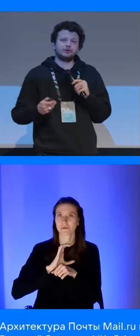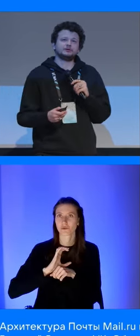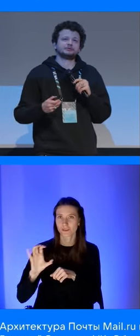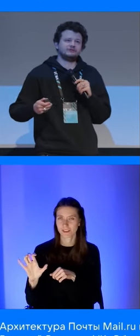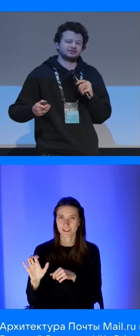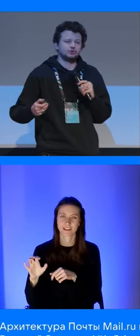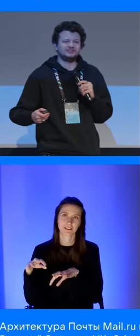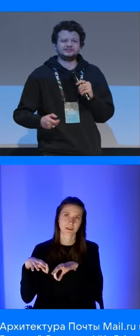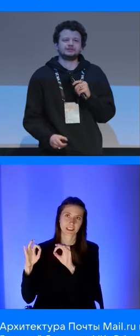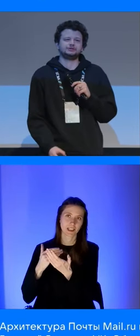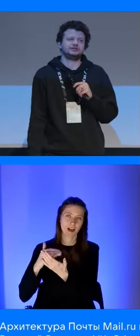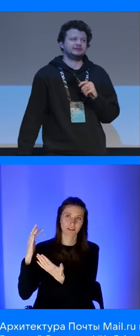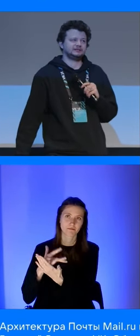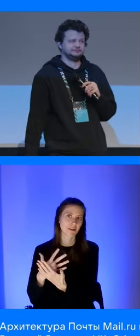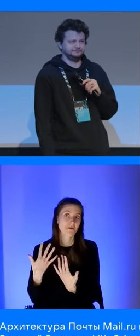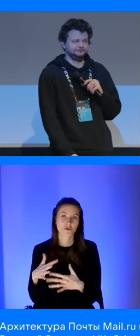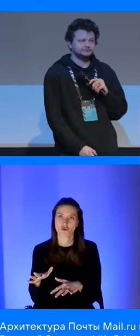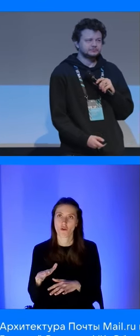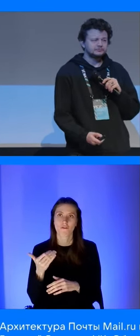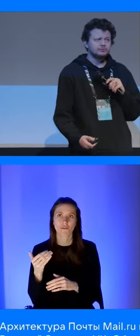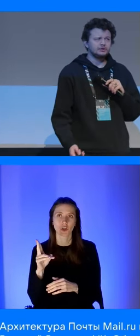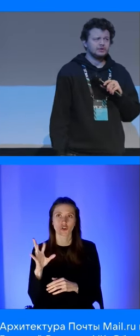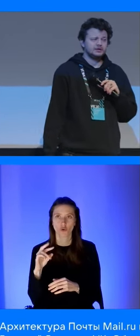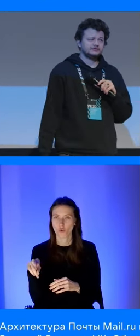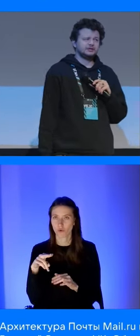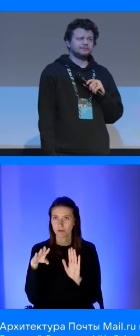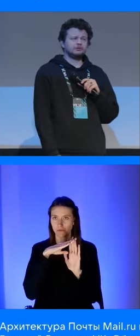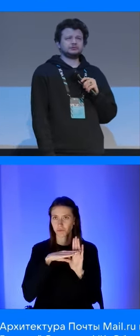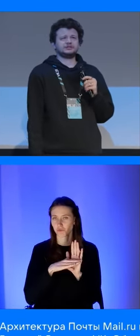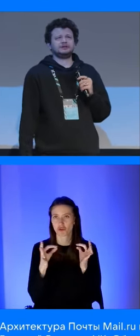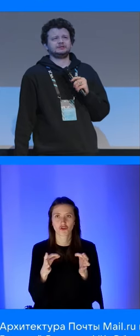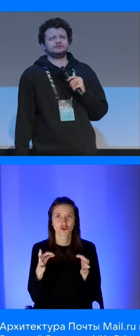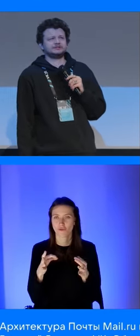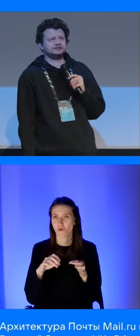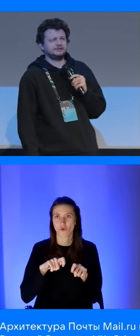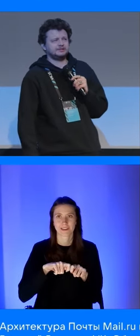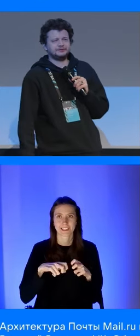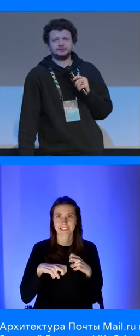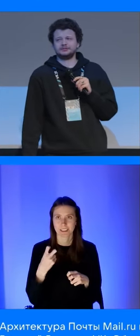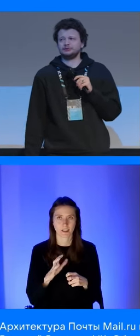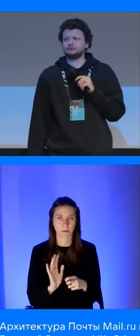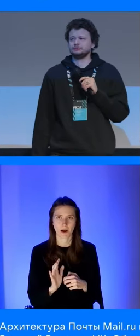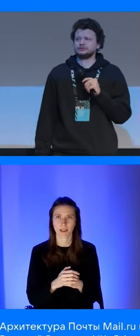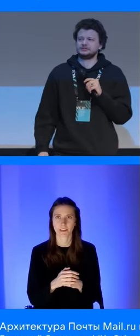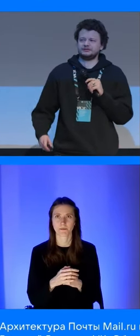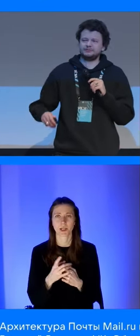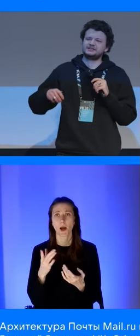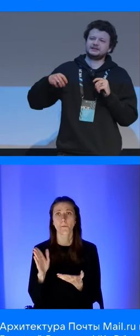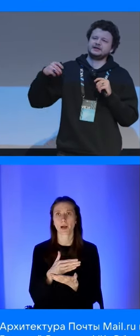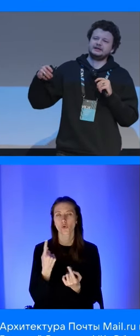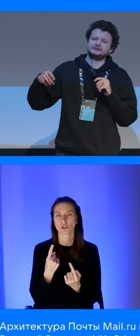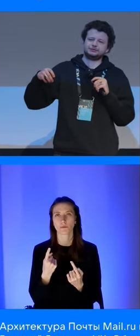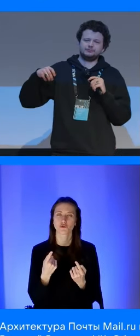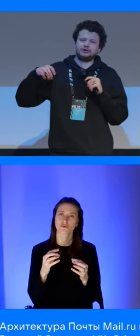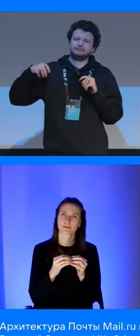быть спокойным, что ваш код действительно ничего не ломает. В целом прогон у нас занимает от 20 до 50 минут. Ну, то есть на